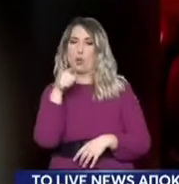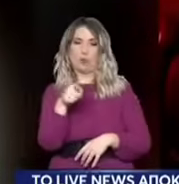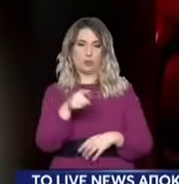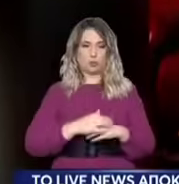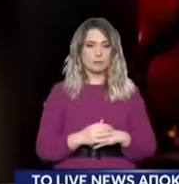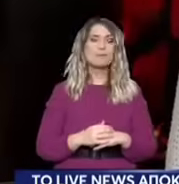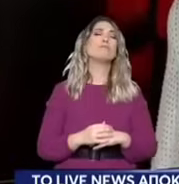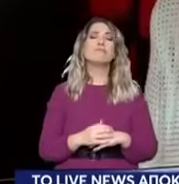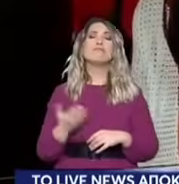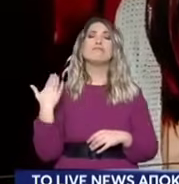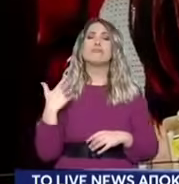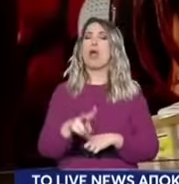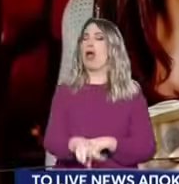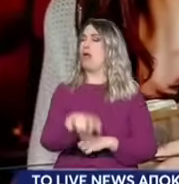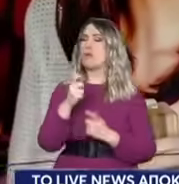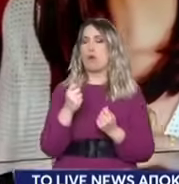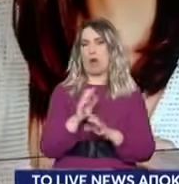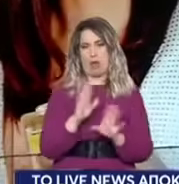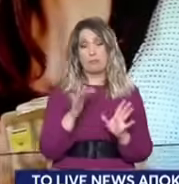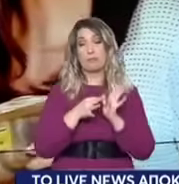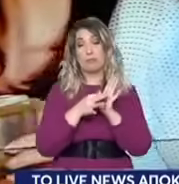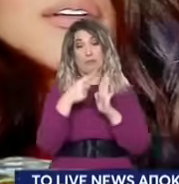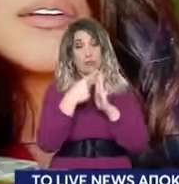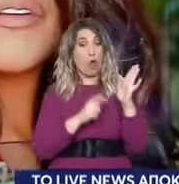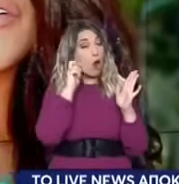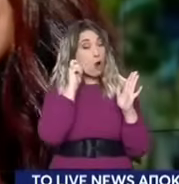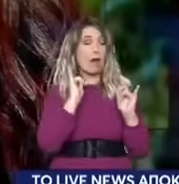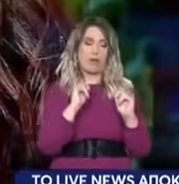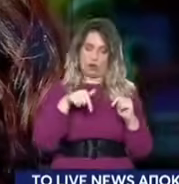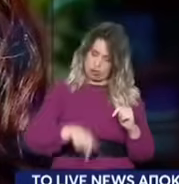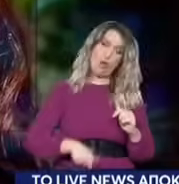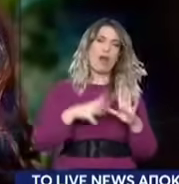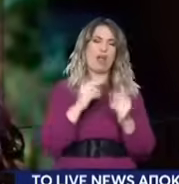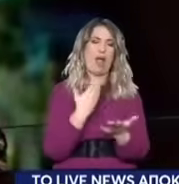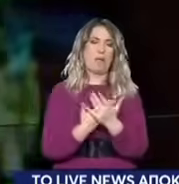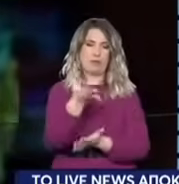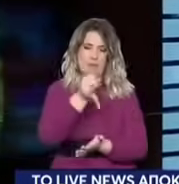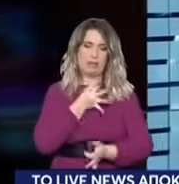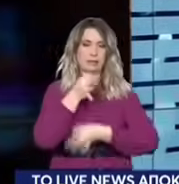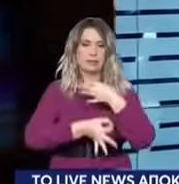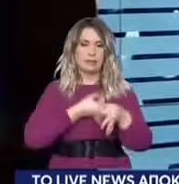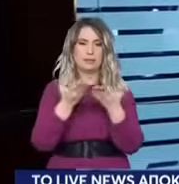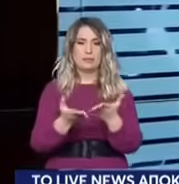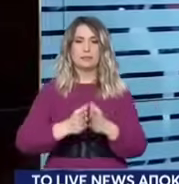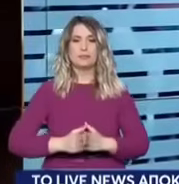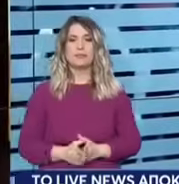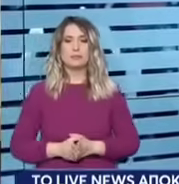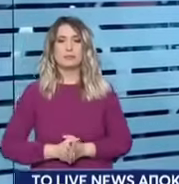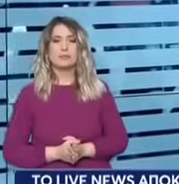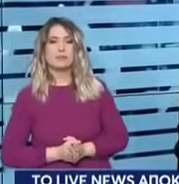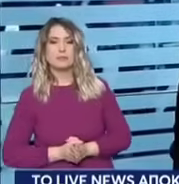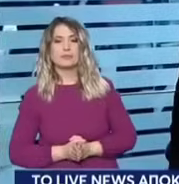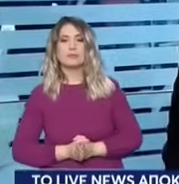την αποκάλυψη δεν είχαμε πει ακόμα ονόματα, τώρα ο Βασίλης έχει όλα τα στοιχεία στην κατοχή του. Και για πες μας, Βασίλη. Νίκο, λοιπόν,